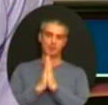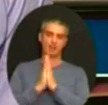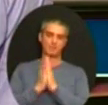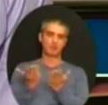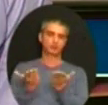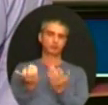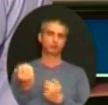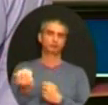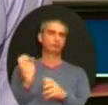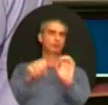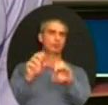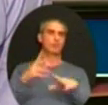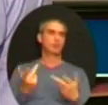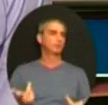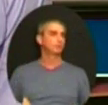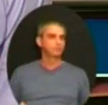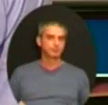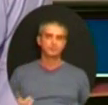לבקש